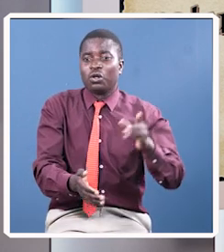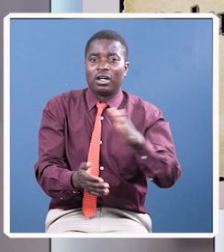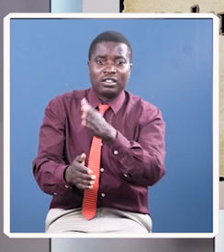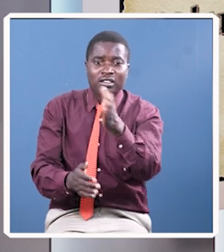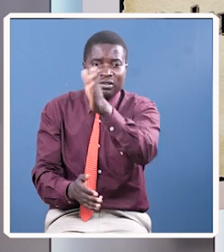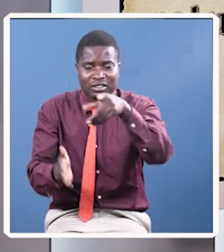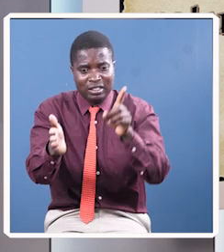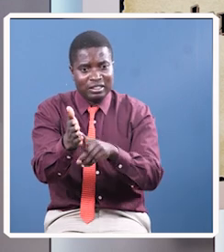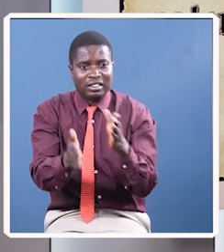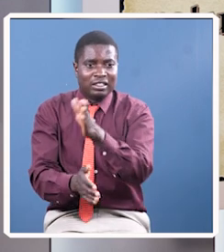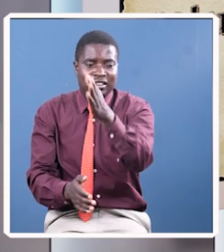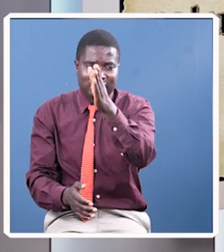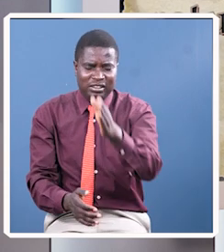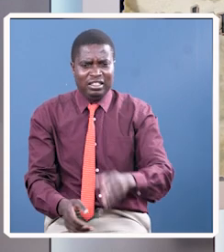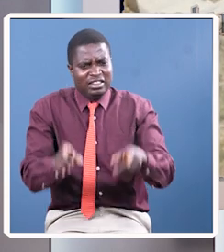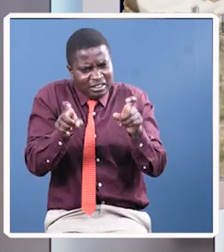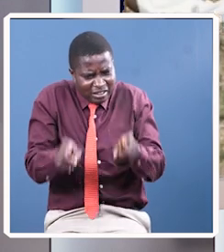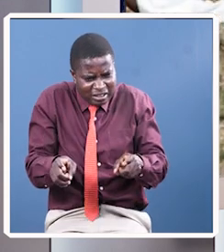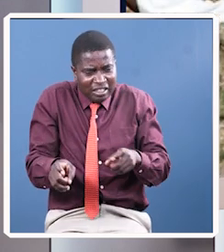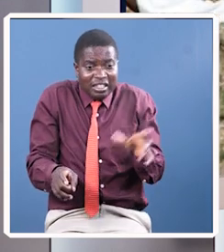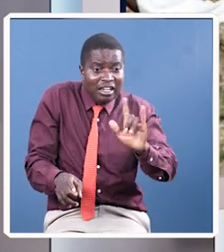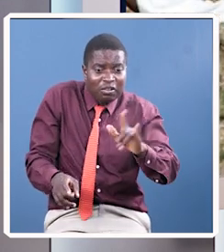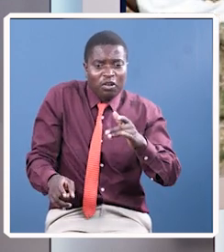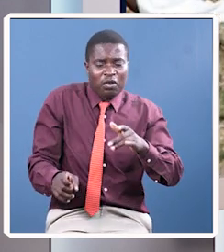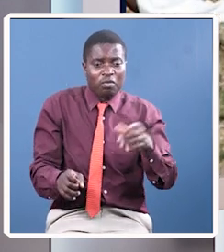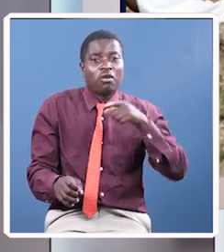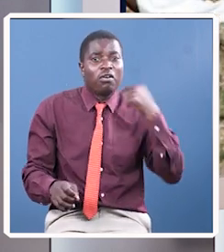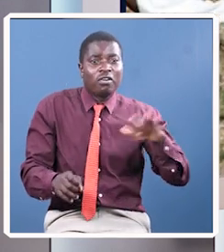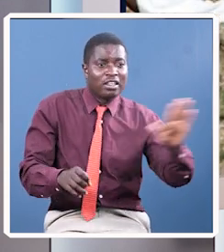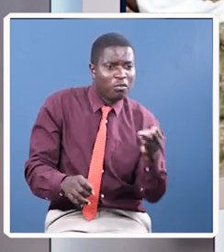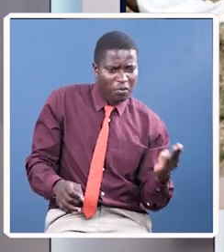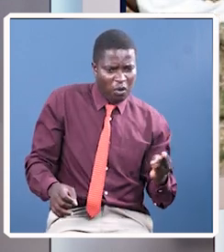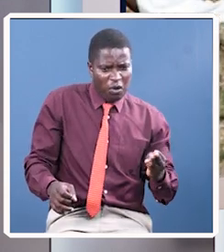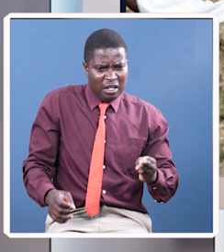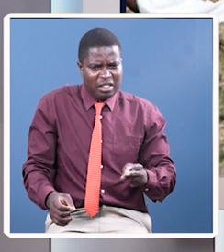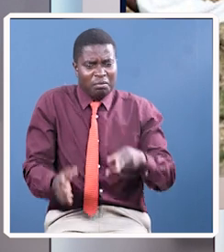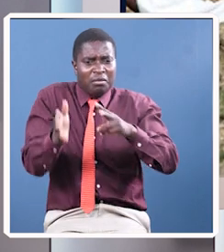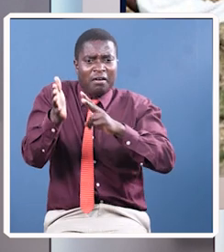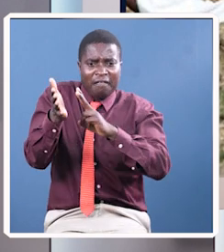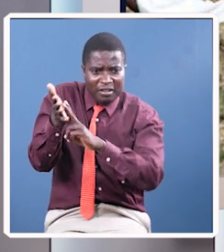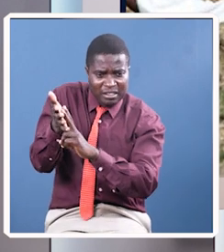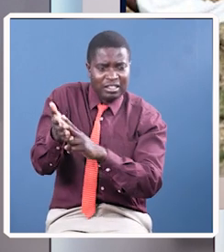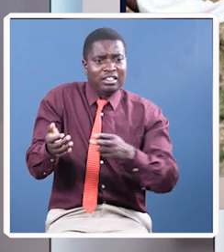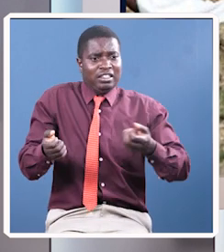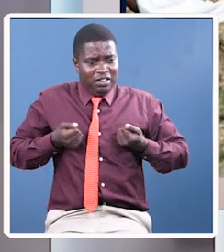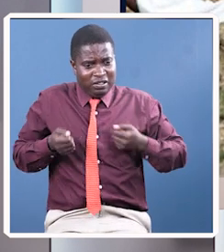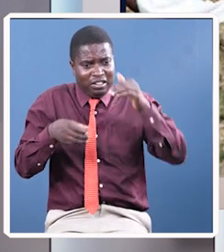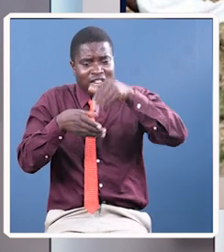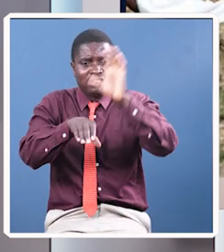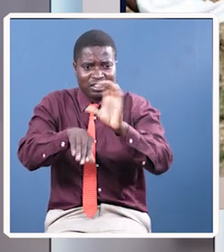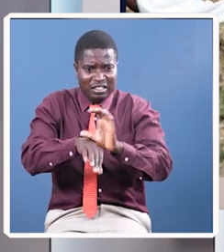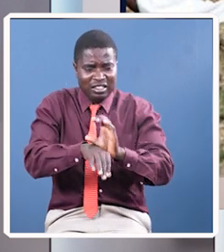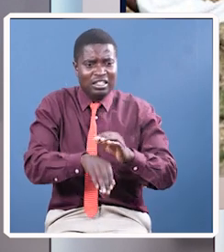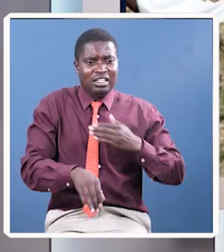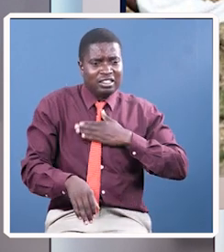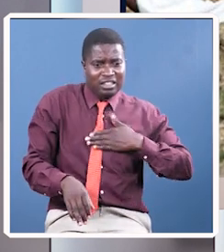chairo raanogona iroro. Anoda kubata vakadzi vevanhu. Anoda kubata mhandara dziri muchechi. Anoda kurara nevasikana